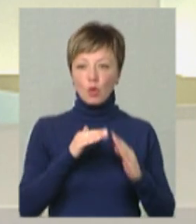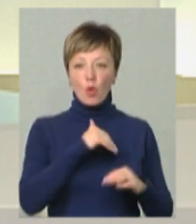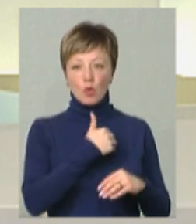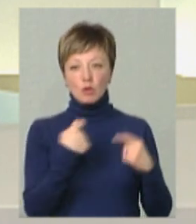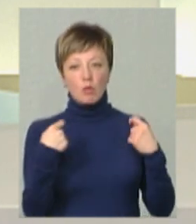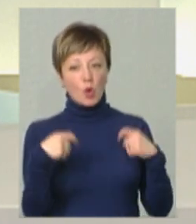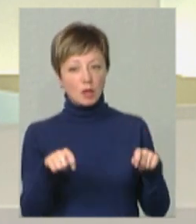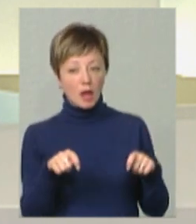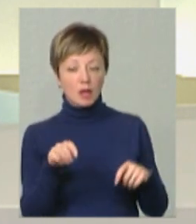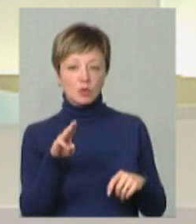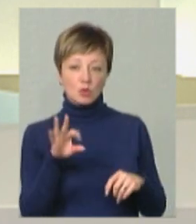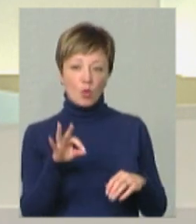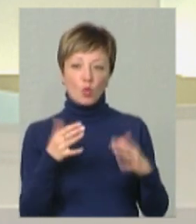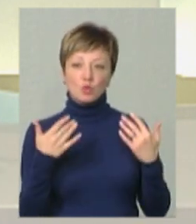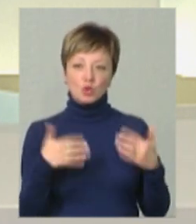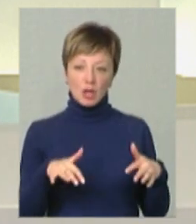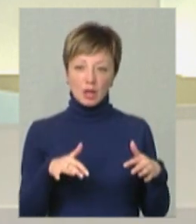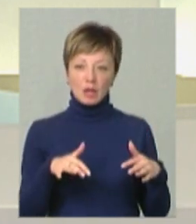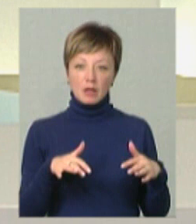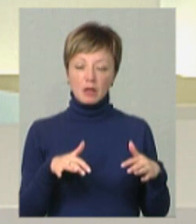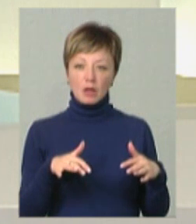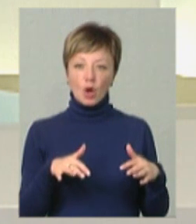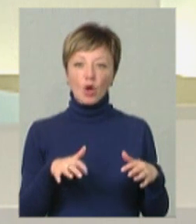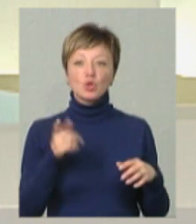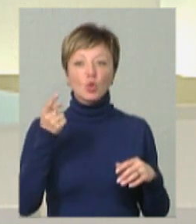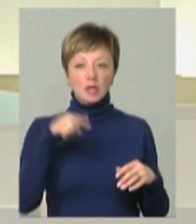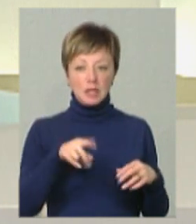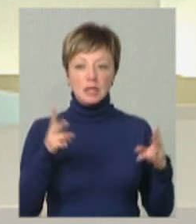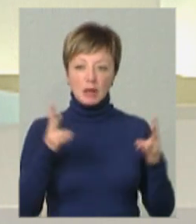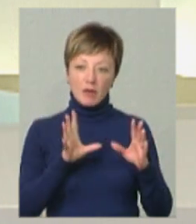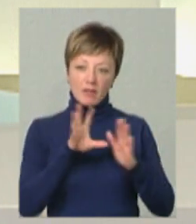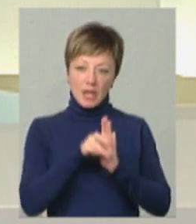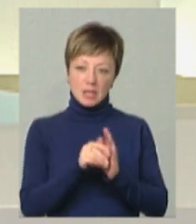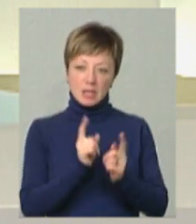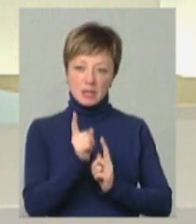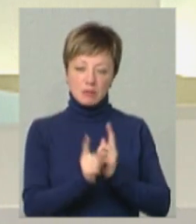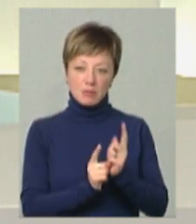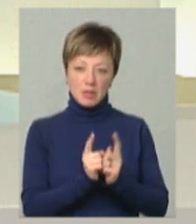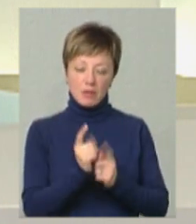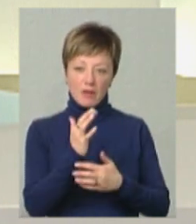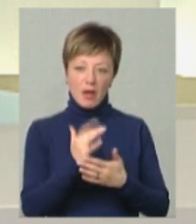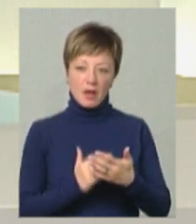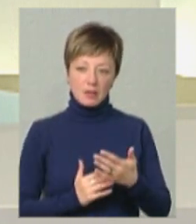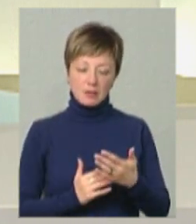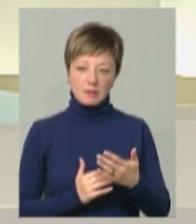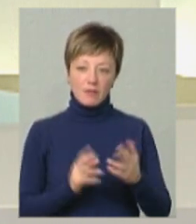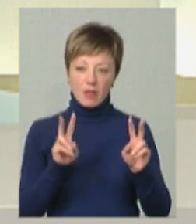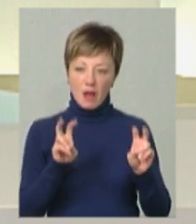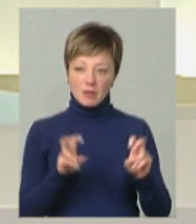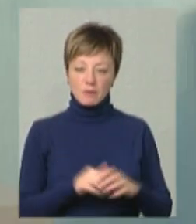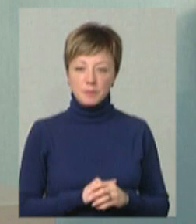її продати, то вже тоді треба буде внести зміну у реєстр, зміну у